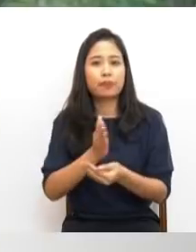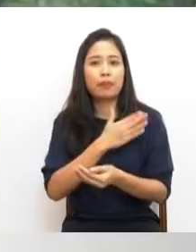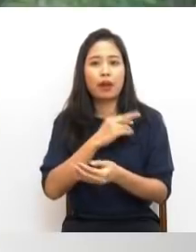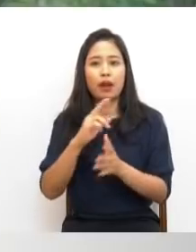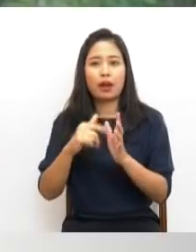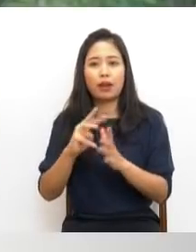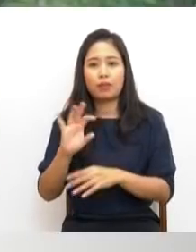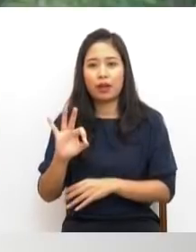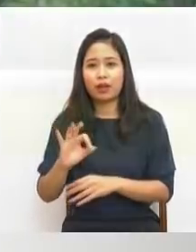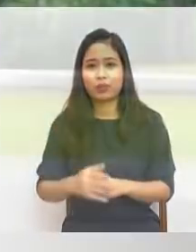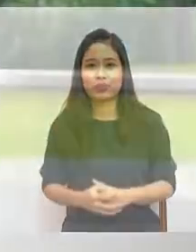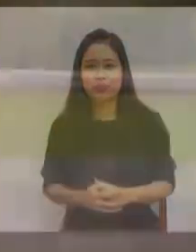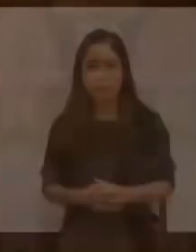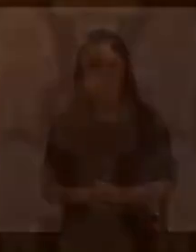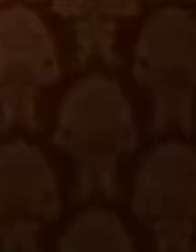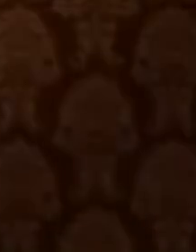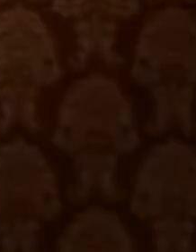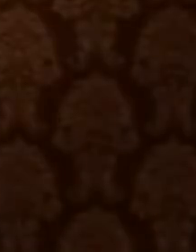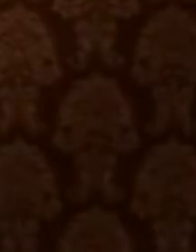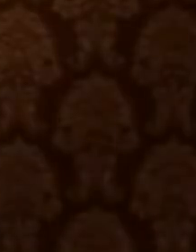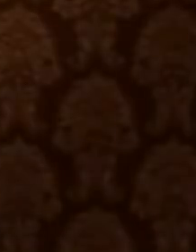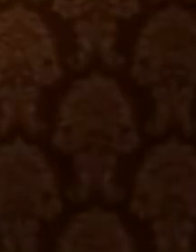เชิญรับชมค่ะ